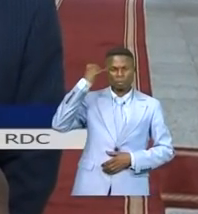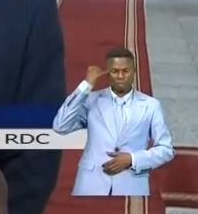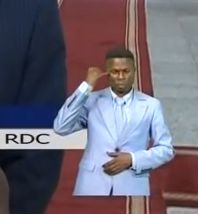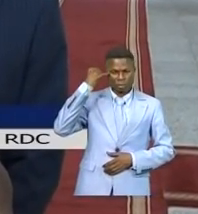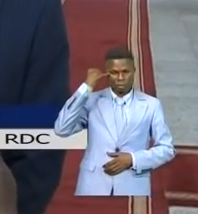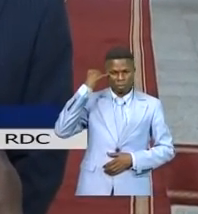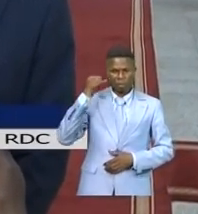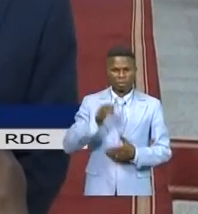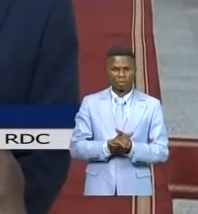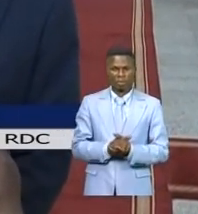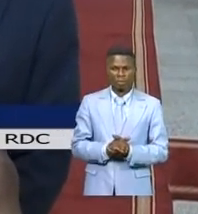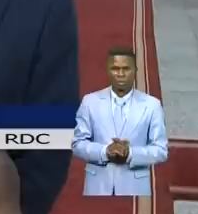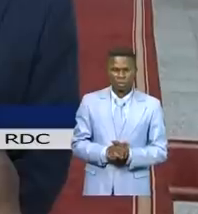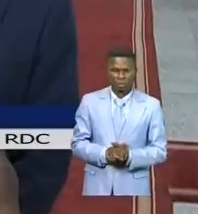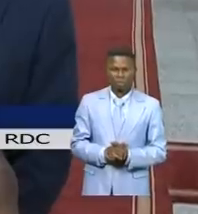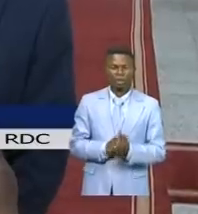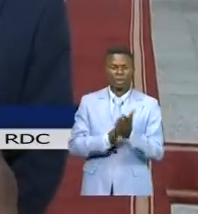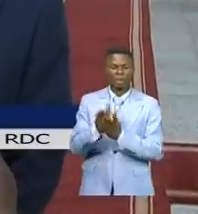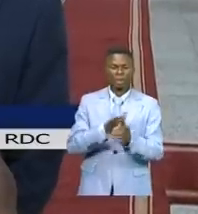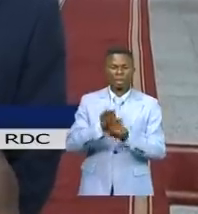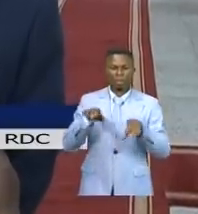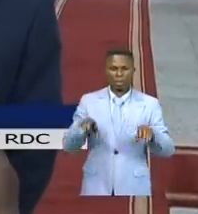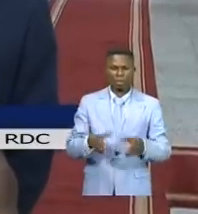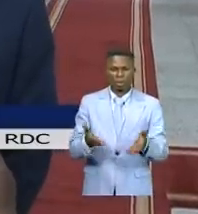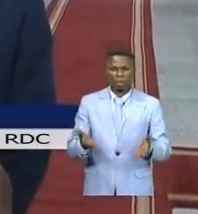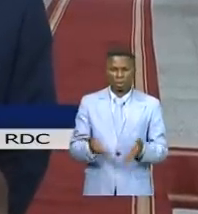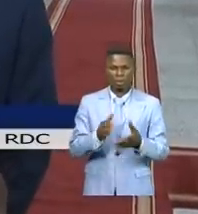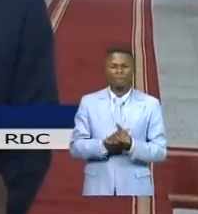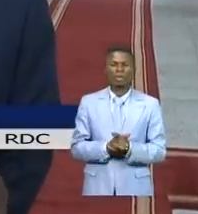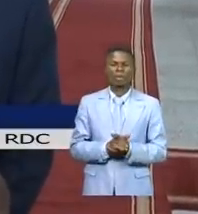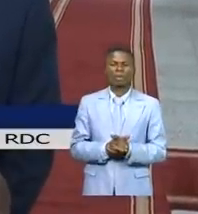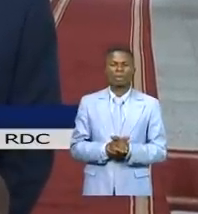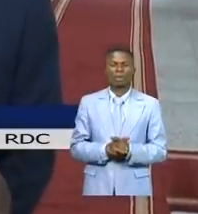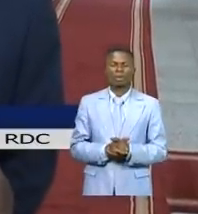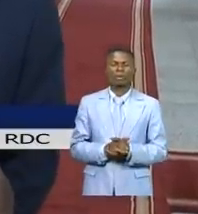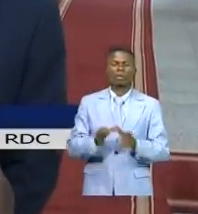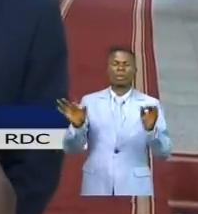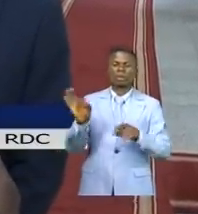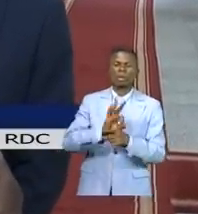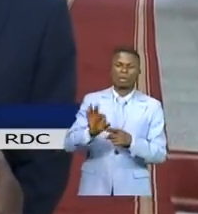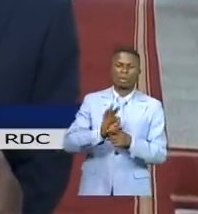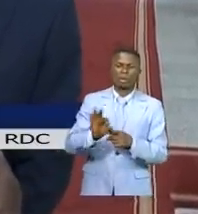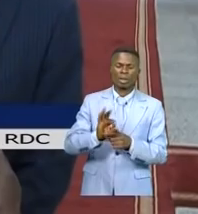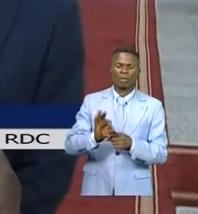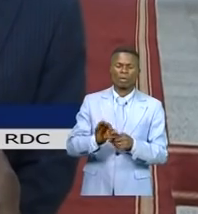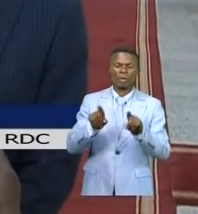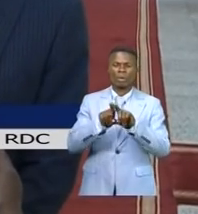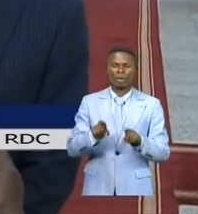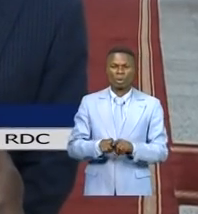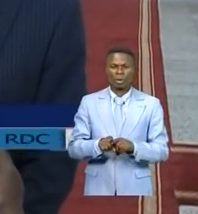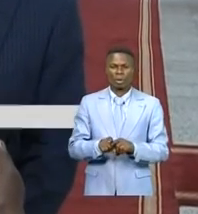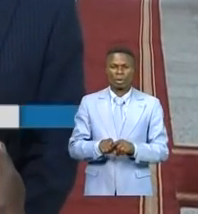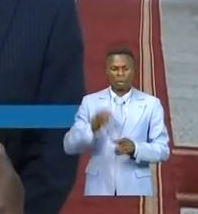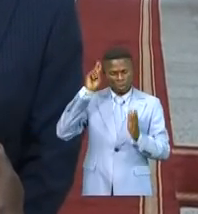continuera à soutenir le développement de ce pays. Et je souhaitais ardemment la formation vite du